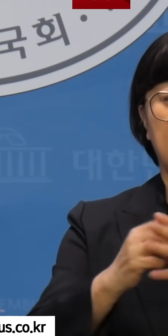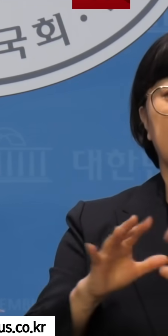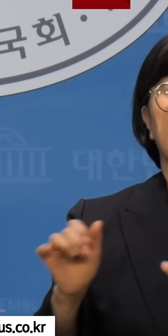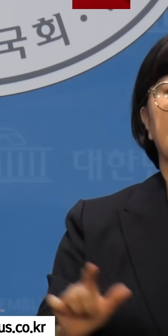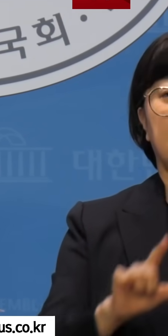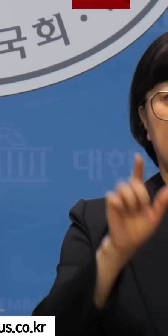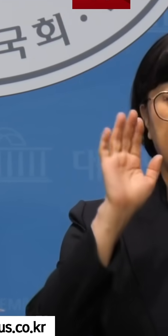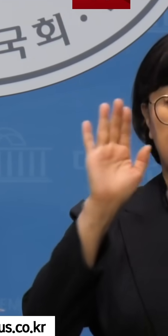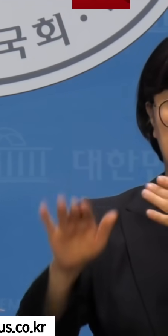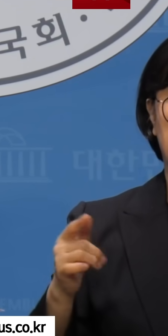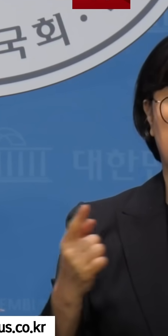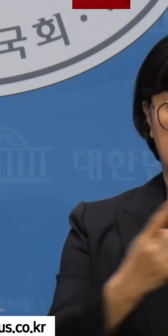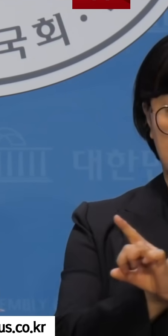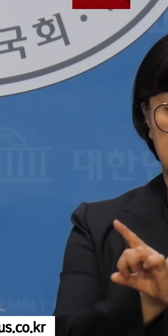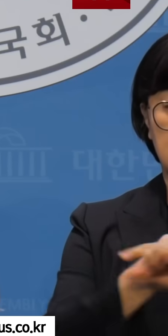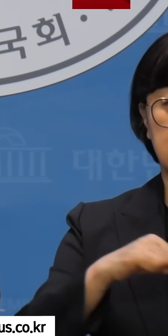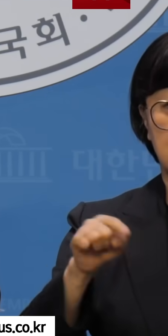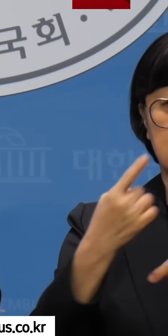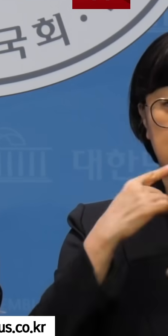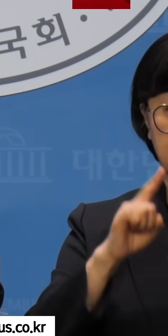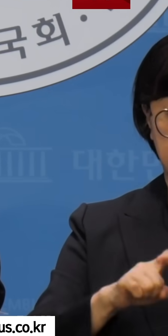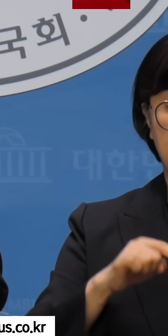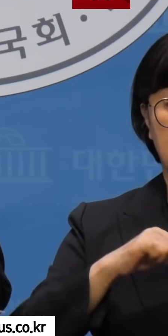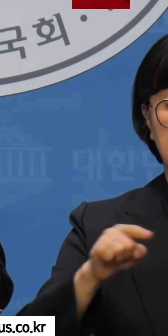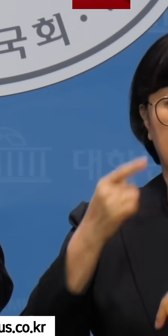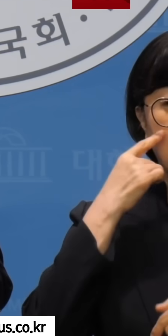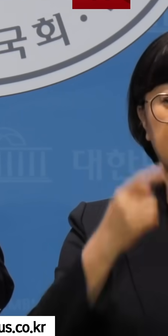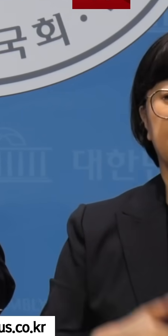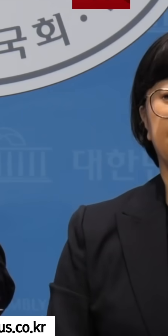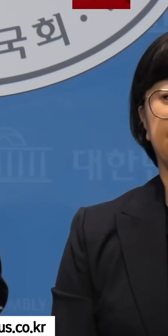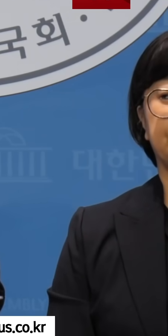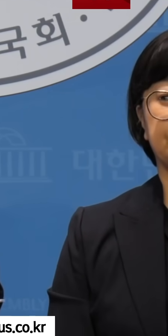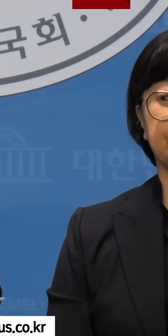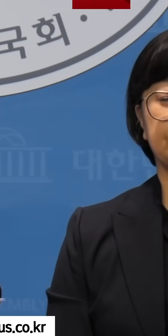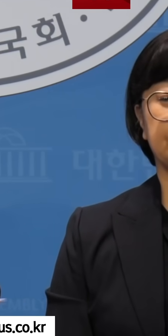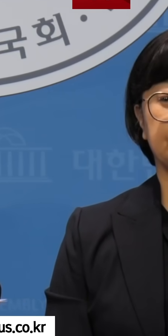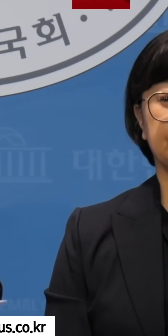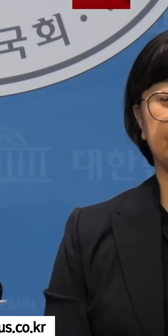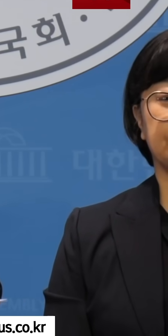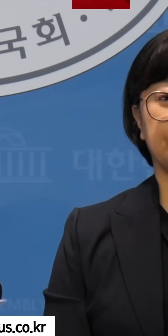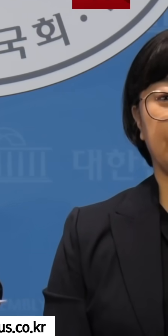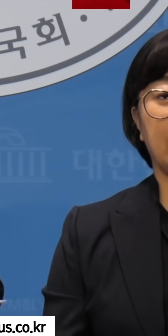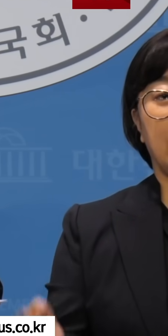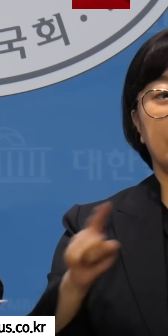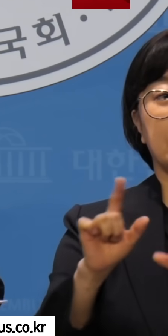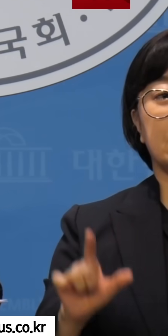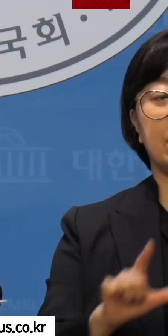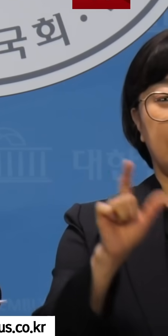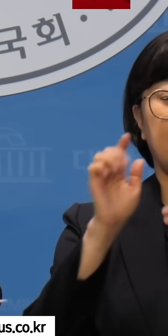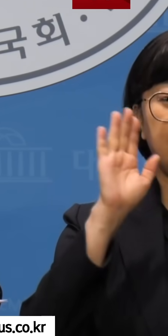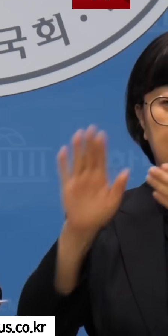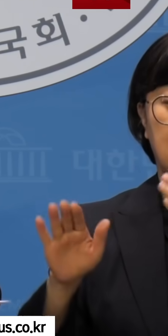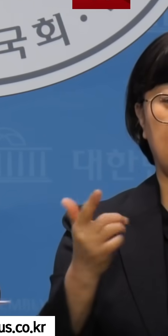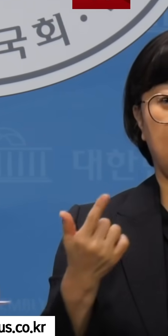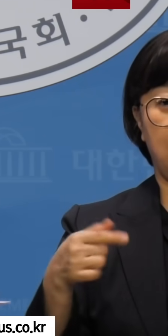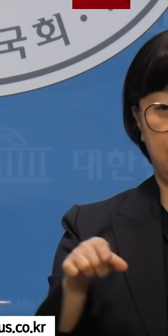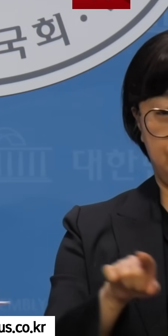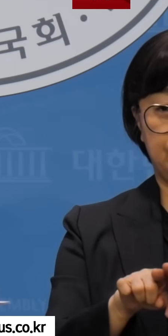민생과 미래를 바꾸는 정치다운 정치를 해보겠습니다. 함께 사는 미래로